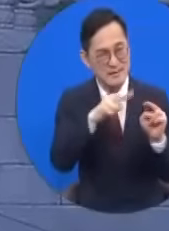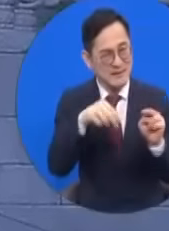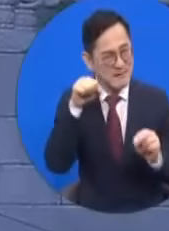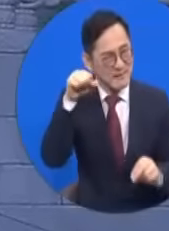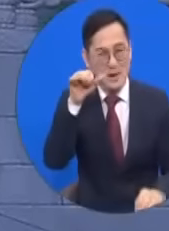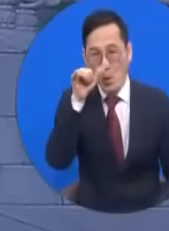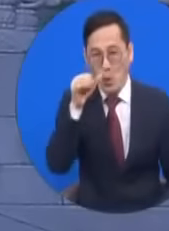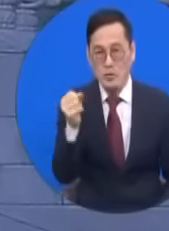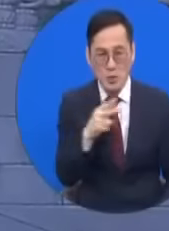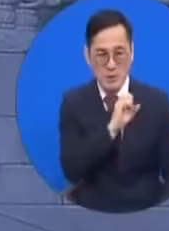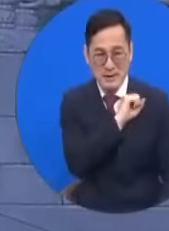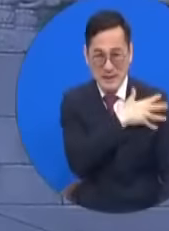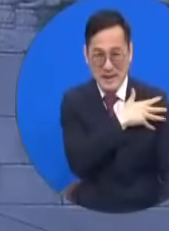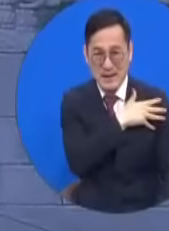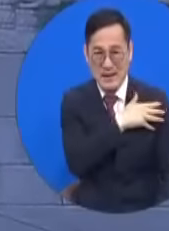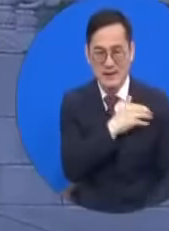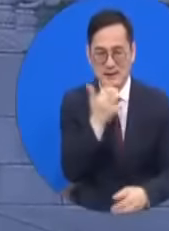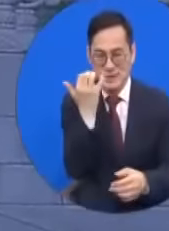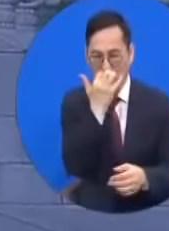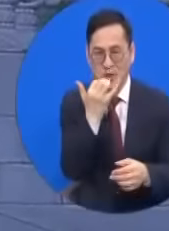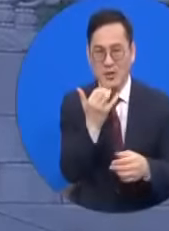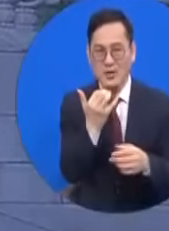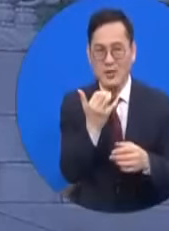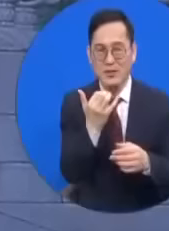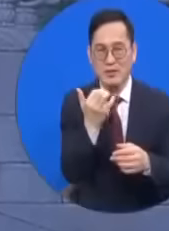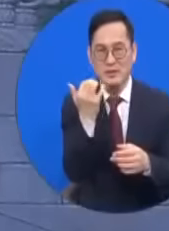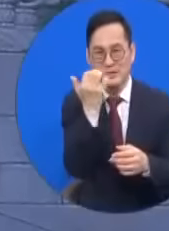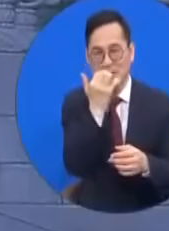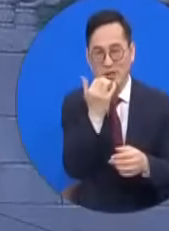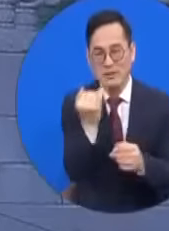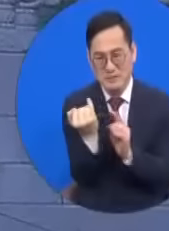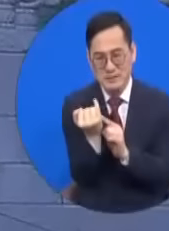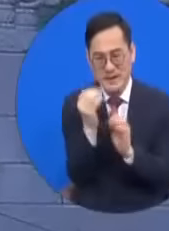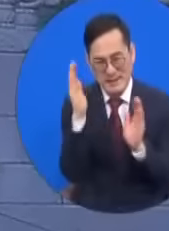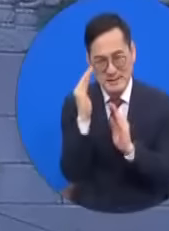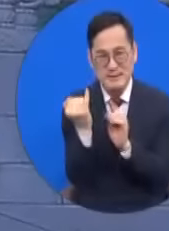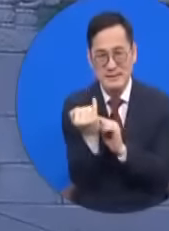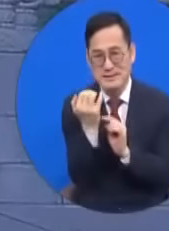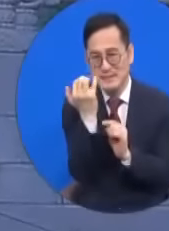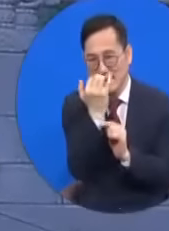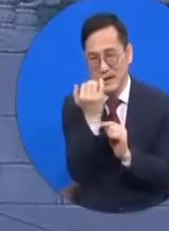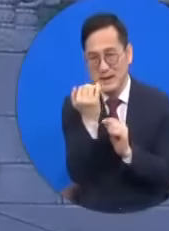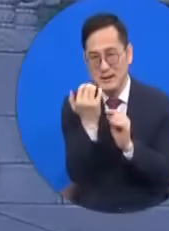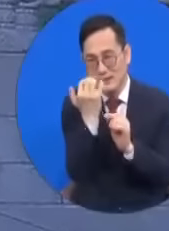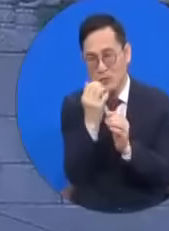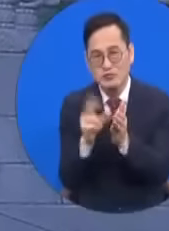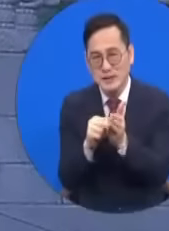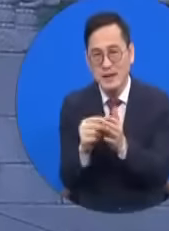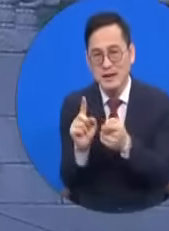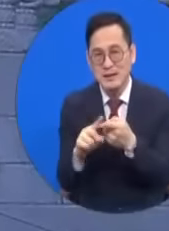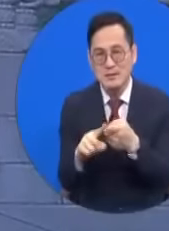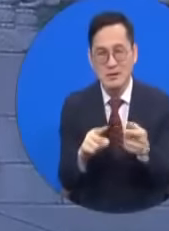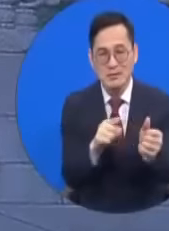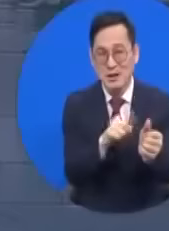대해서 이재명 대표가 두둔하는 듯한 글을 올렸다 글이 얼른 내려가는 일도 있었습니다.